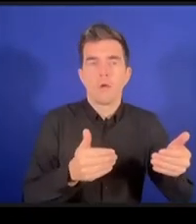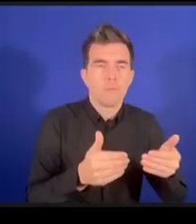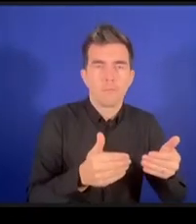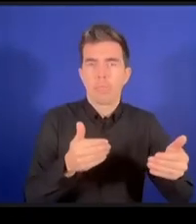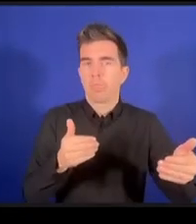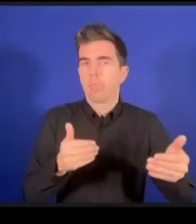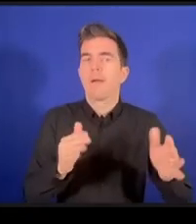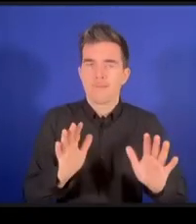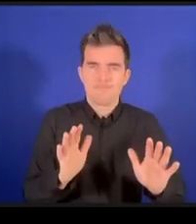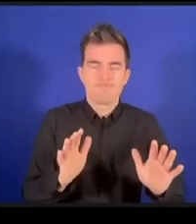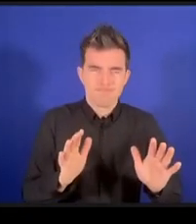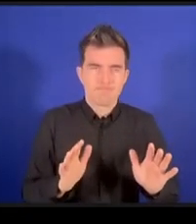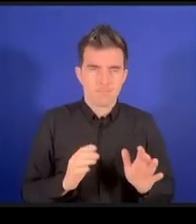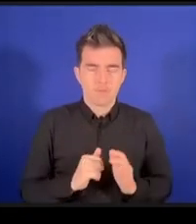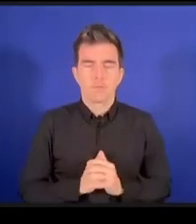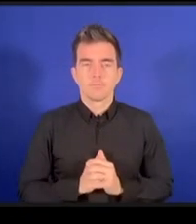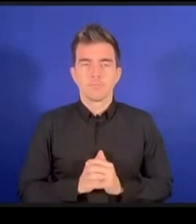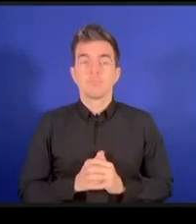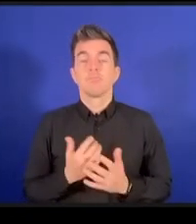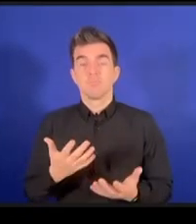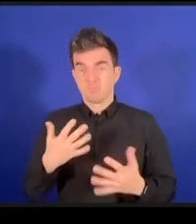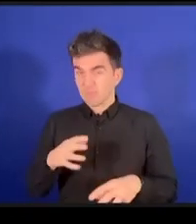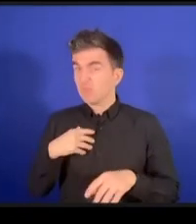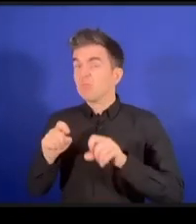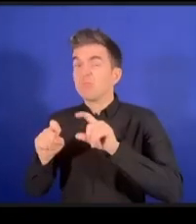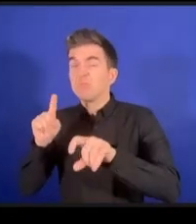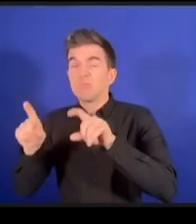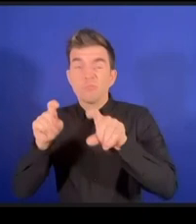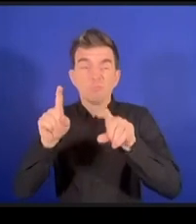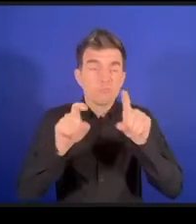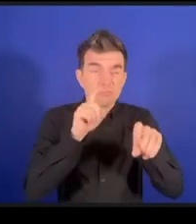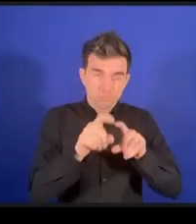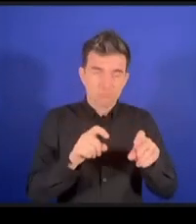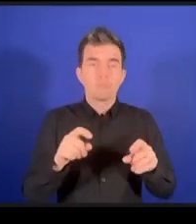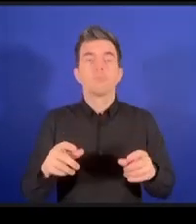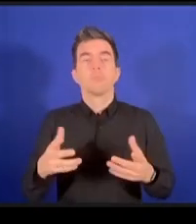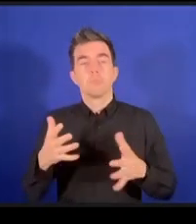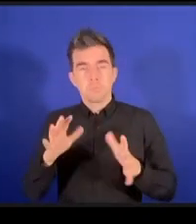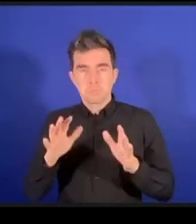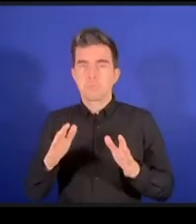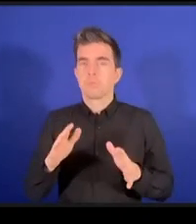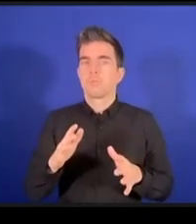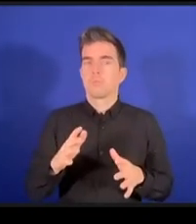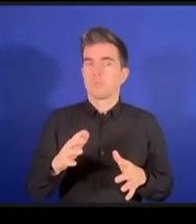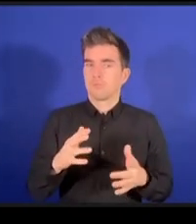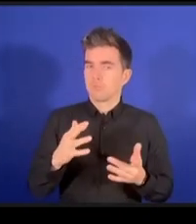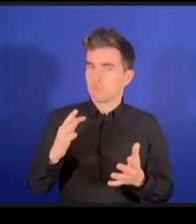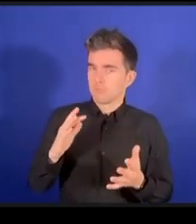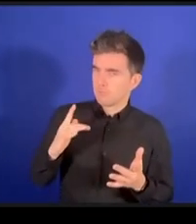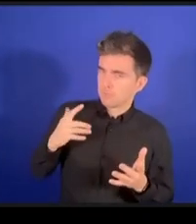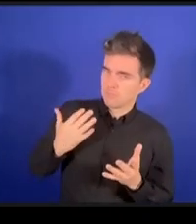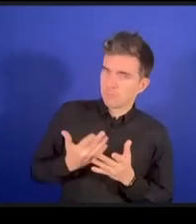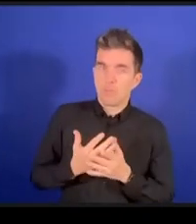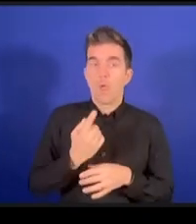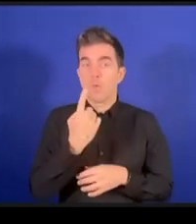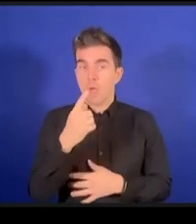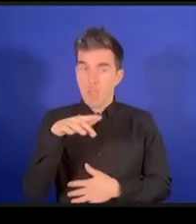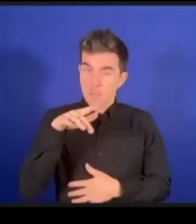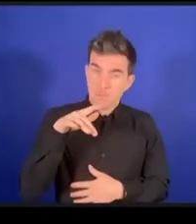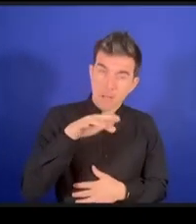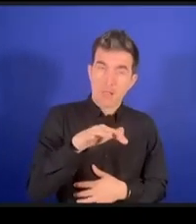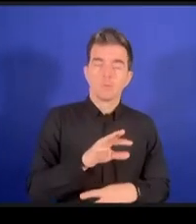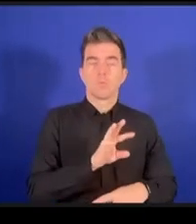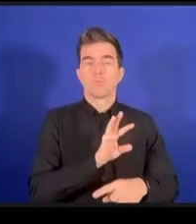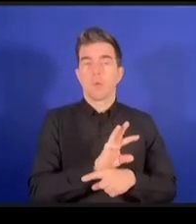опрос обзор 1 милна вебсайтов в 2022 году и 97% этих домашних